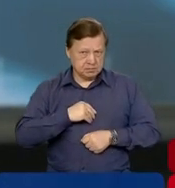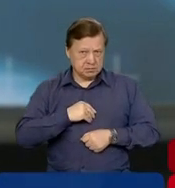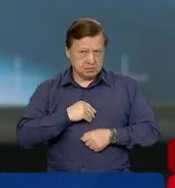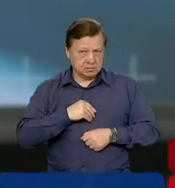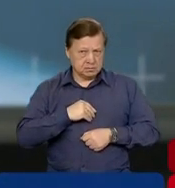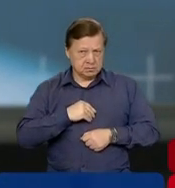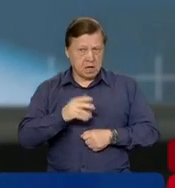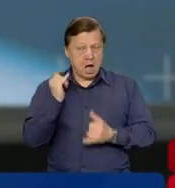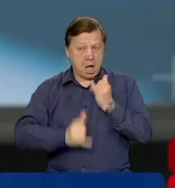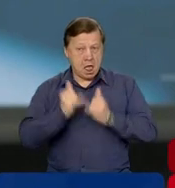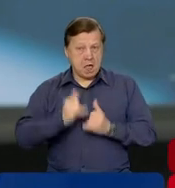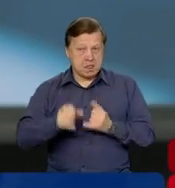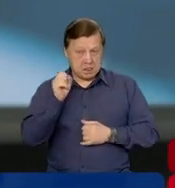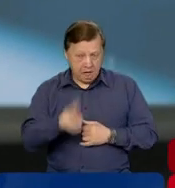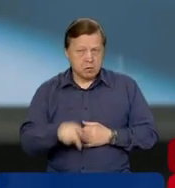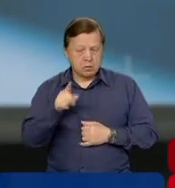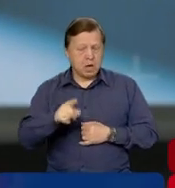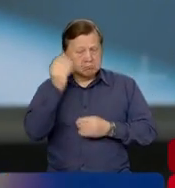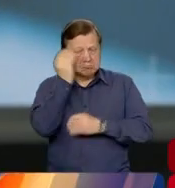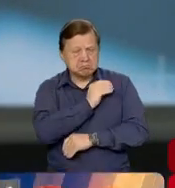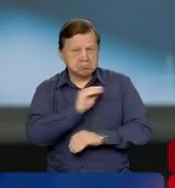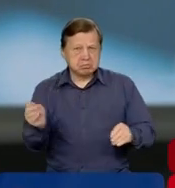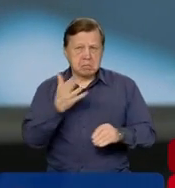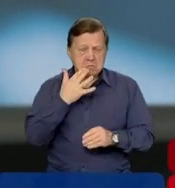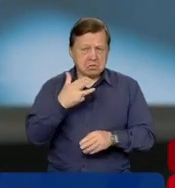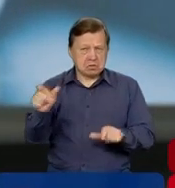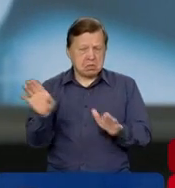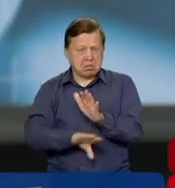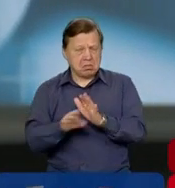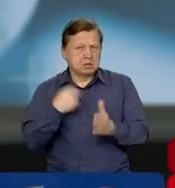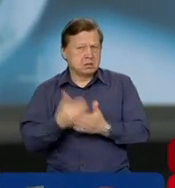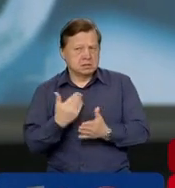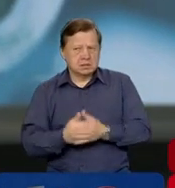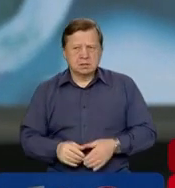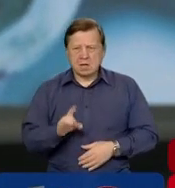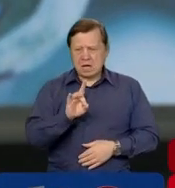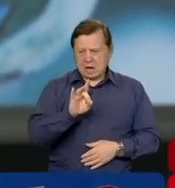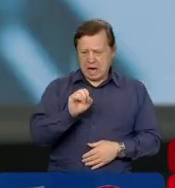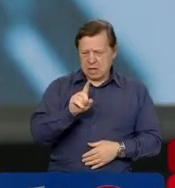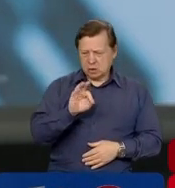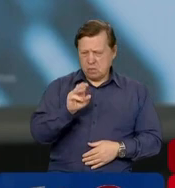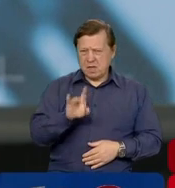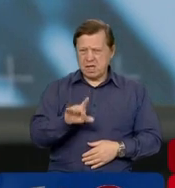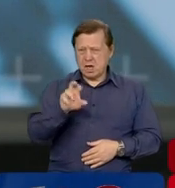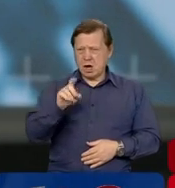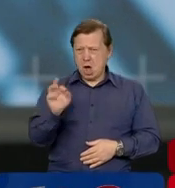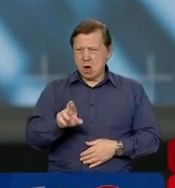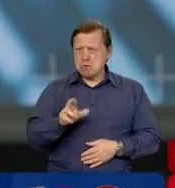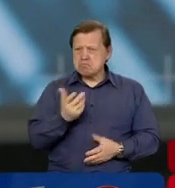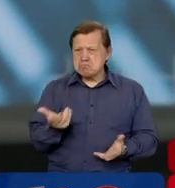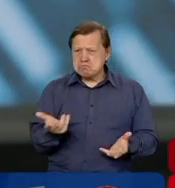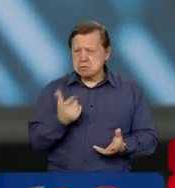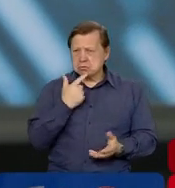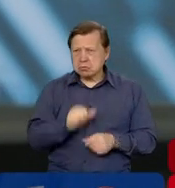słabo o tym mówi, że praktycznie nic się nie mówi? Gazowy chlor, taki związek chemiczny. Pytanie, gazowy, jaki to